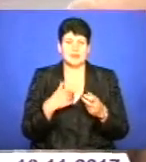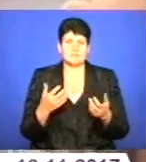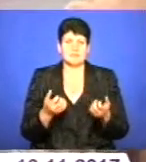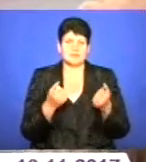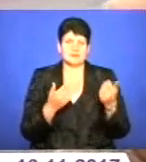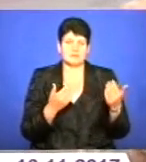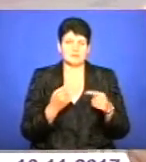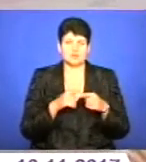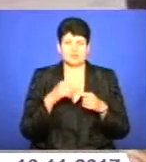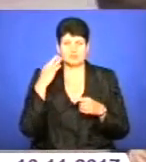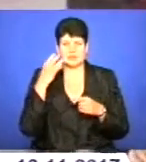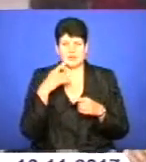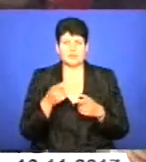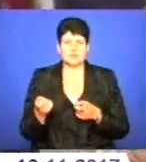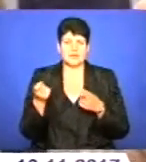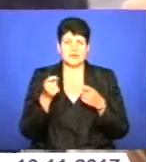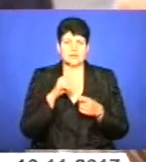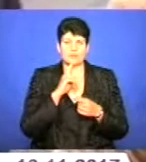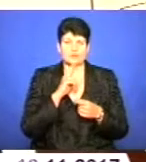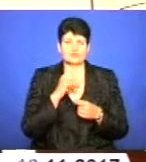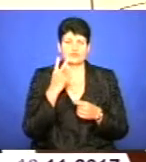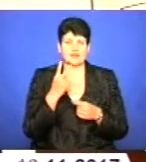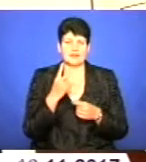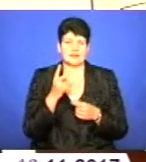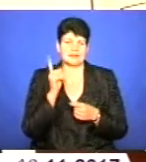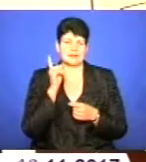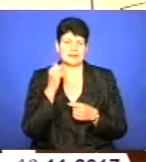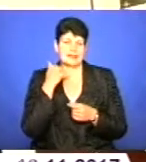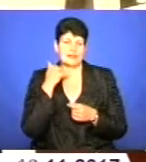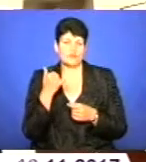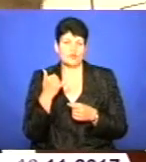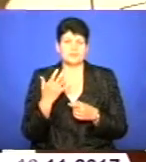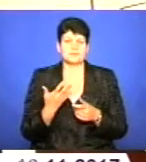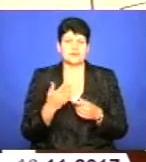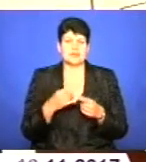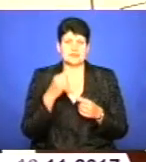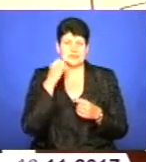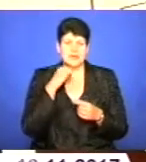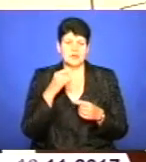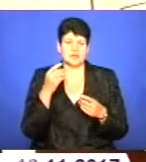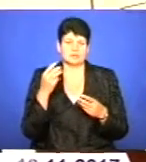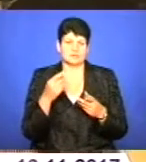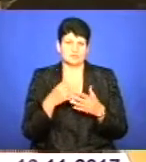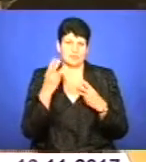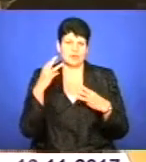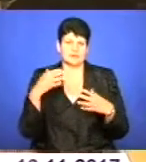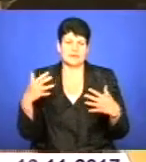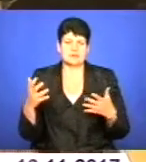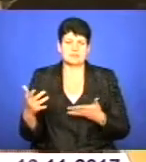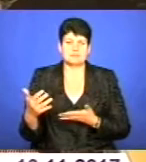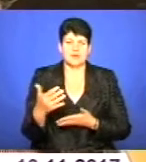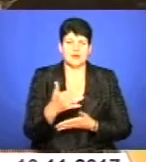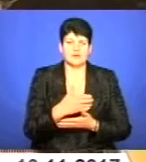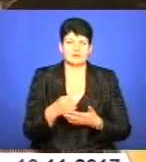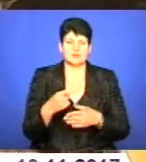підтримала цю ідею, і тому принесла поки що 2 телефони. Старі моделі різної електротехніки, пристроїв та гаджетів збирають у